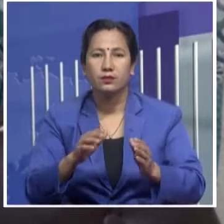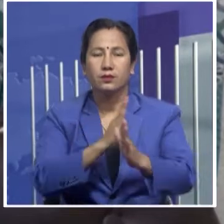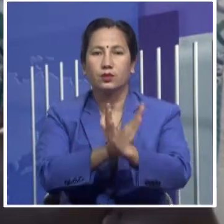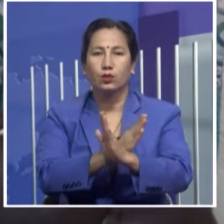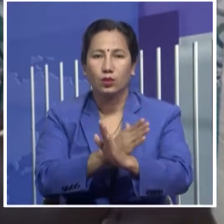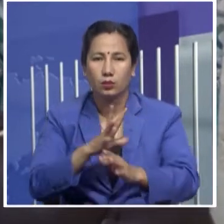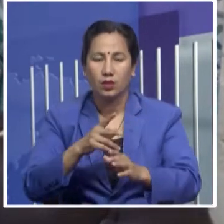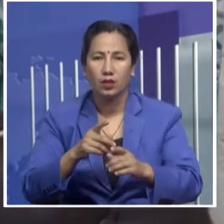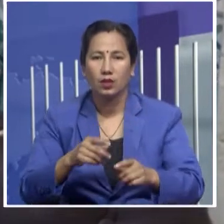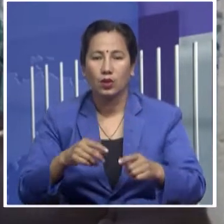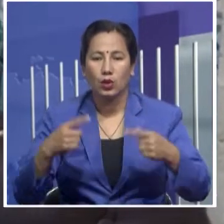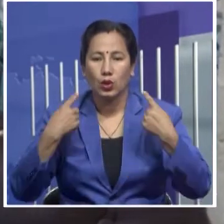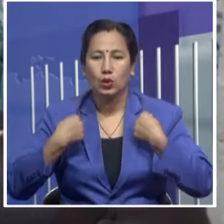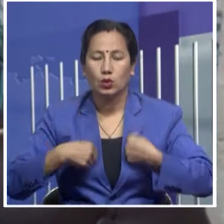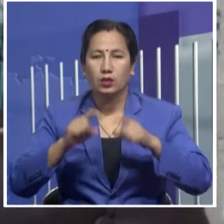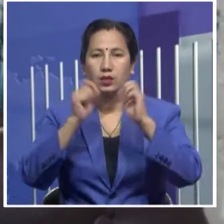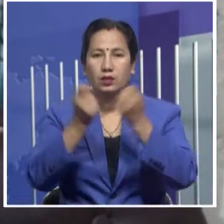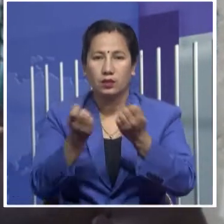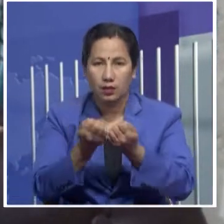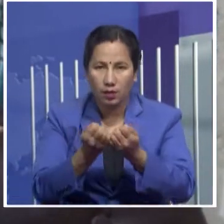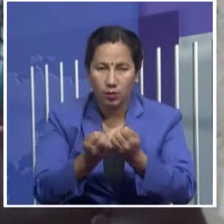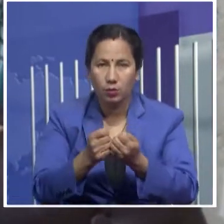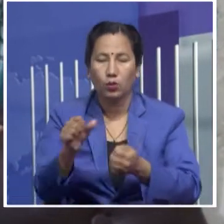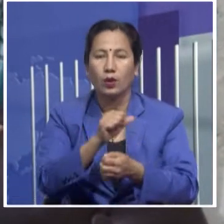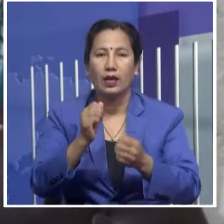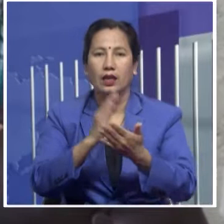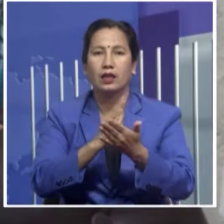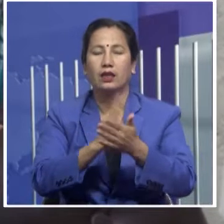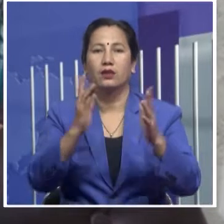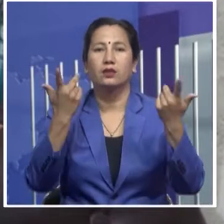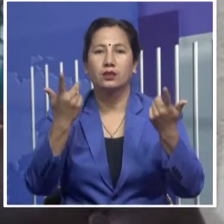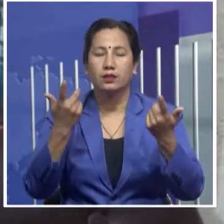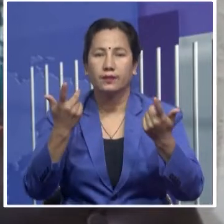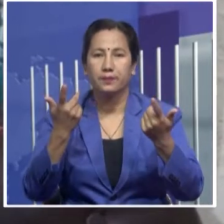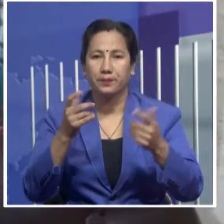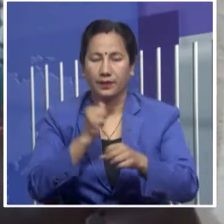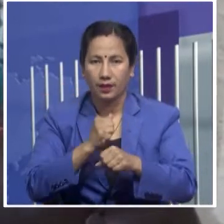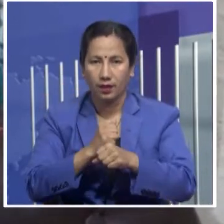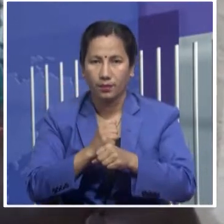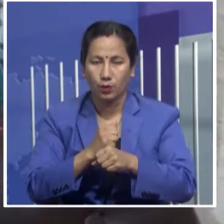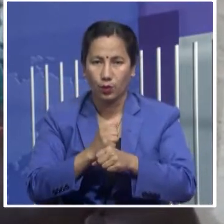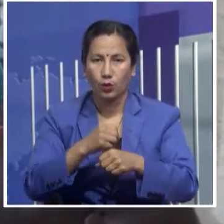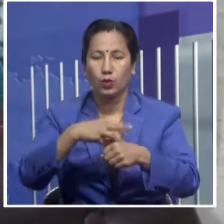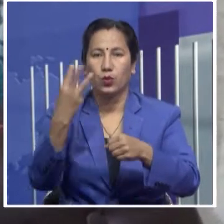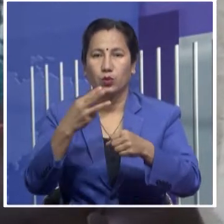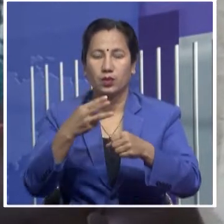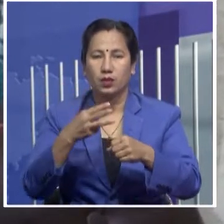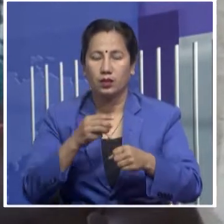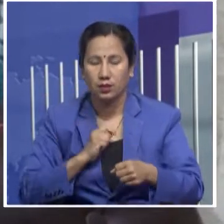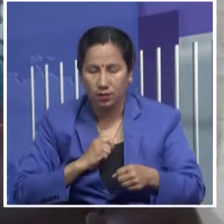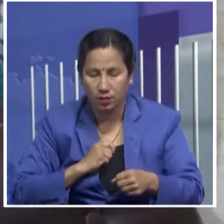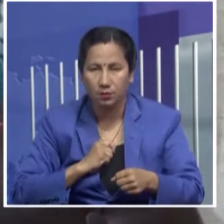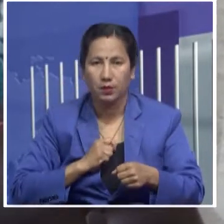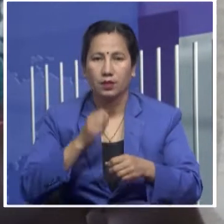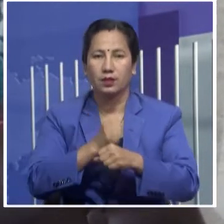पनि स्वास्थ्य क्षेत्रमा काम गरिरहनु भएको छ उहाँलाई कसरी चाहिँ मतलब उहाँको कामप्रतिको उच्च सम्मान र